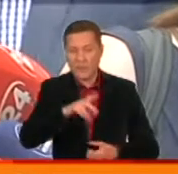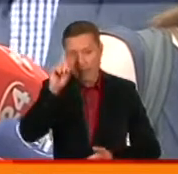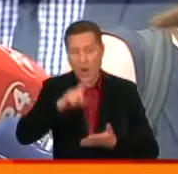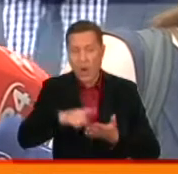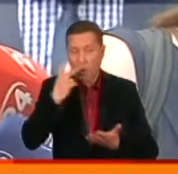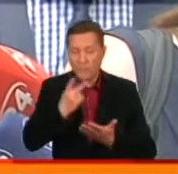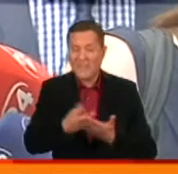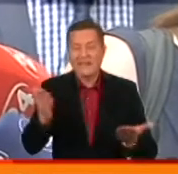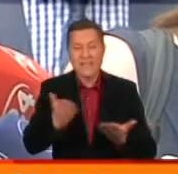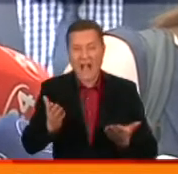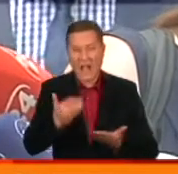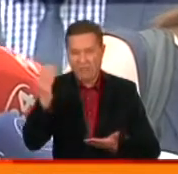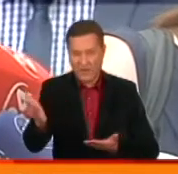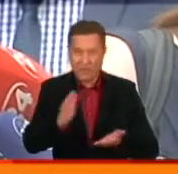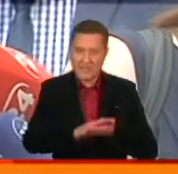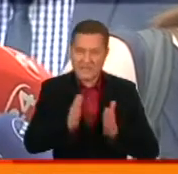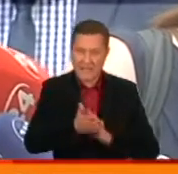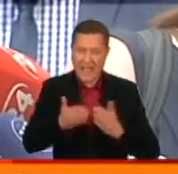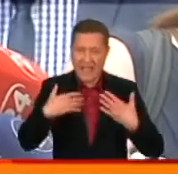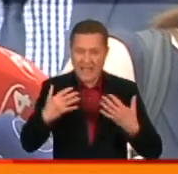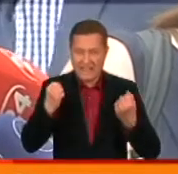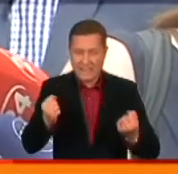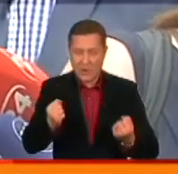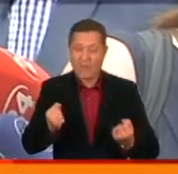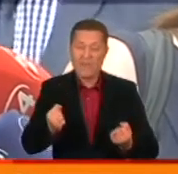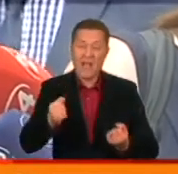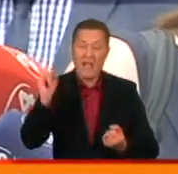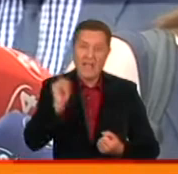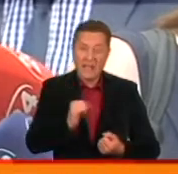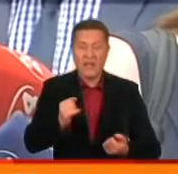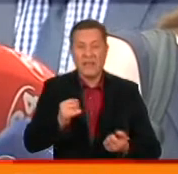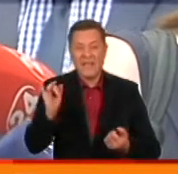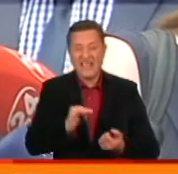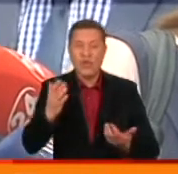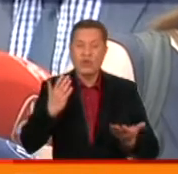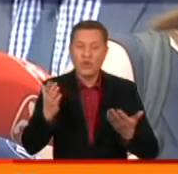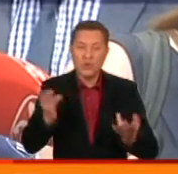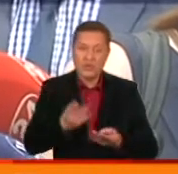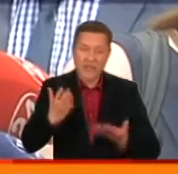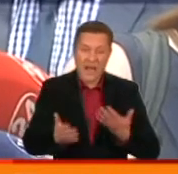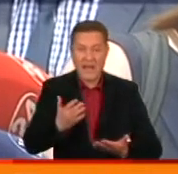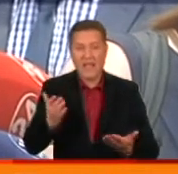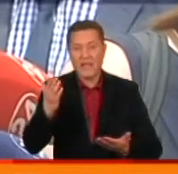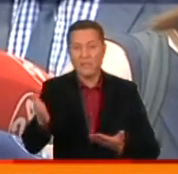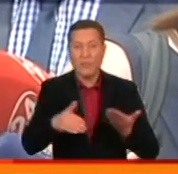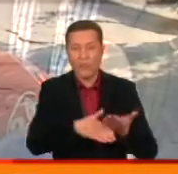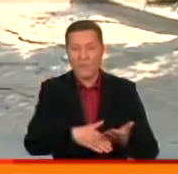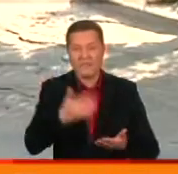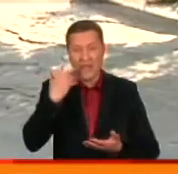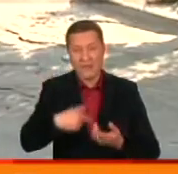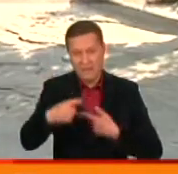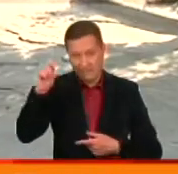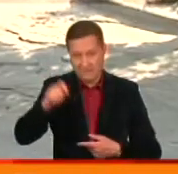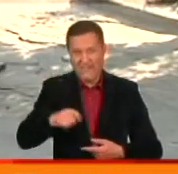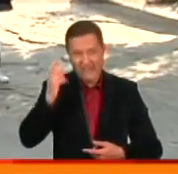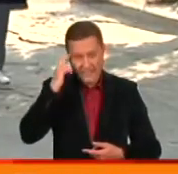убедиться, каково его состояние здоровья и нужна ли бы какая-либо ему помощь по возвращению из Киева.